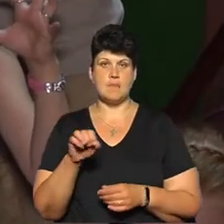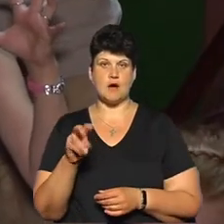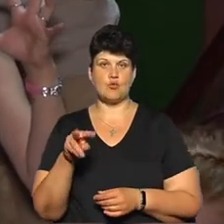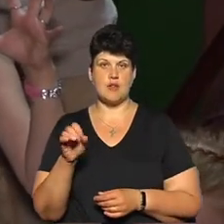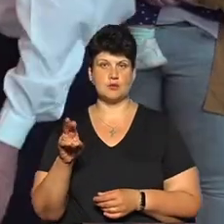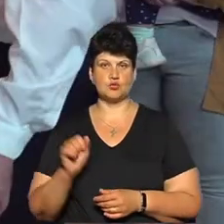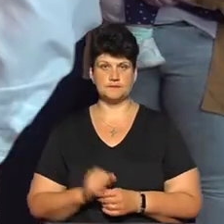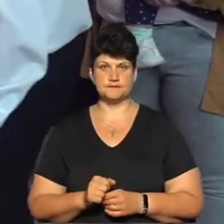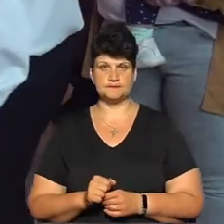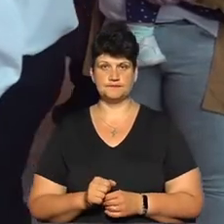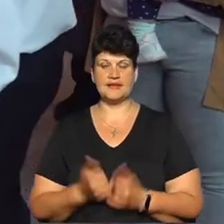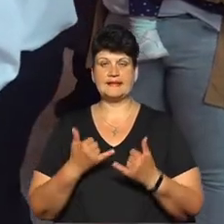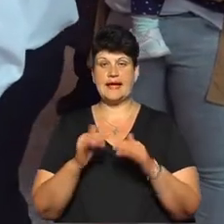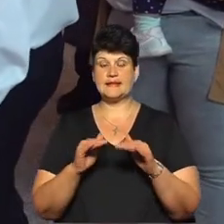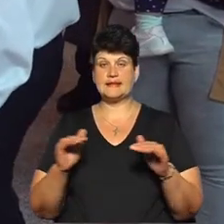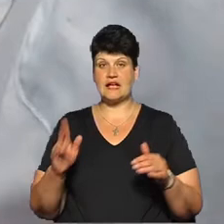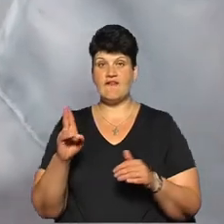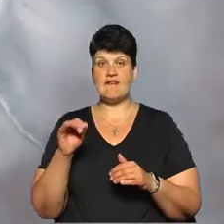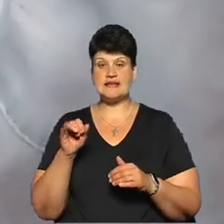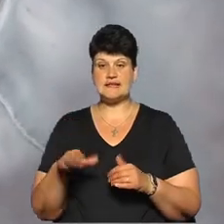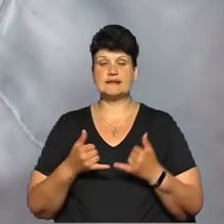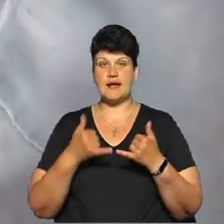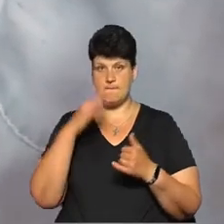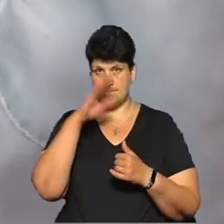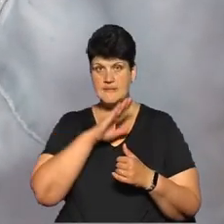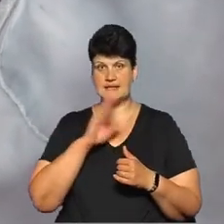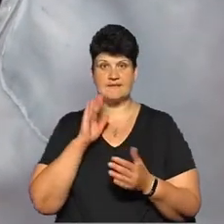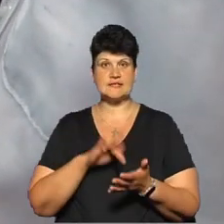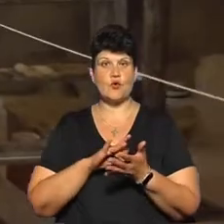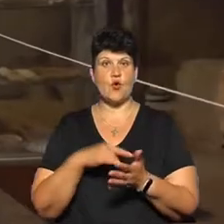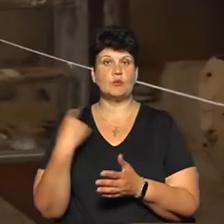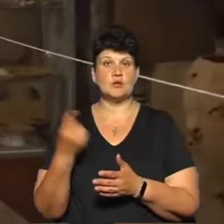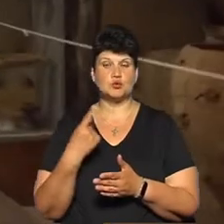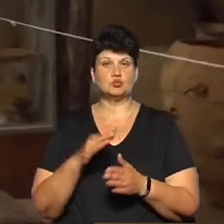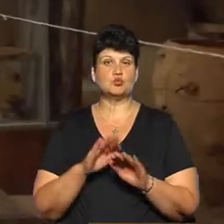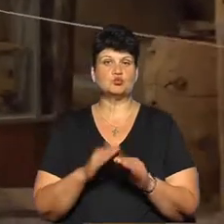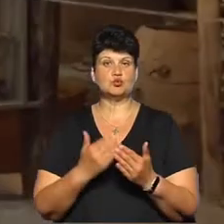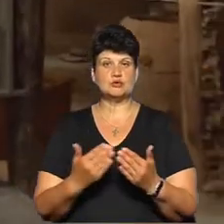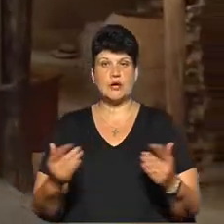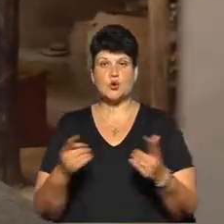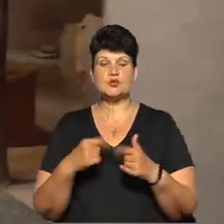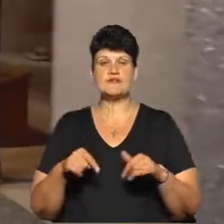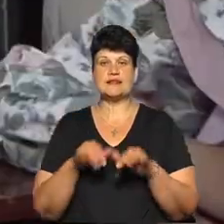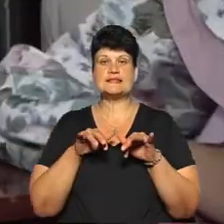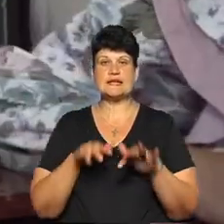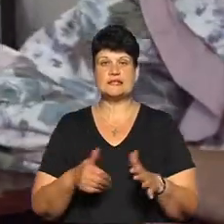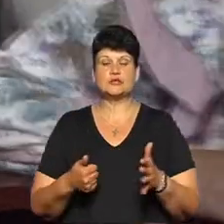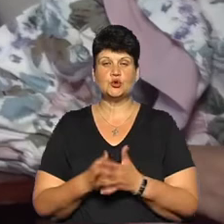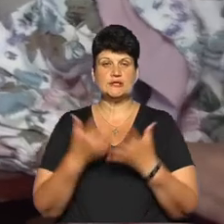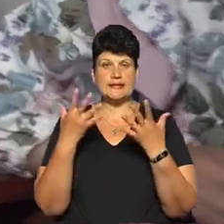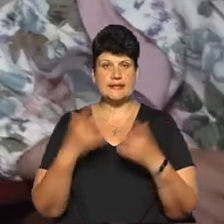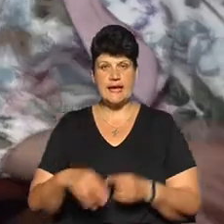Для дітей – квест, а для батьків – екскурсія. В обласному краєзнавчому музеї організували захід до Дня Державності,